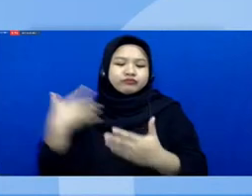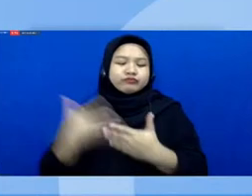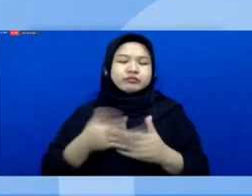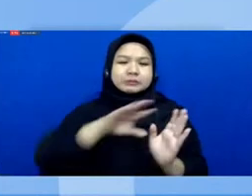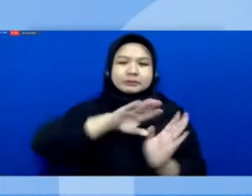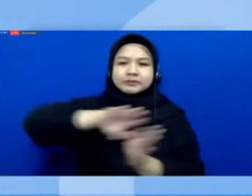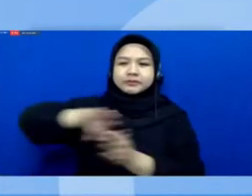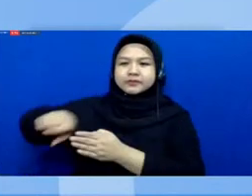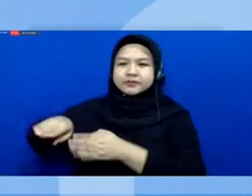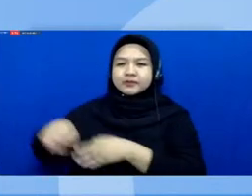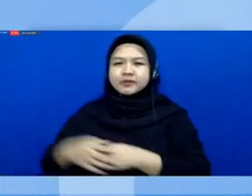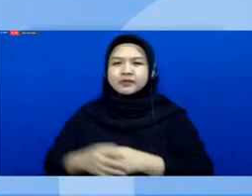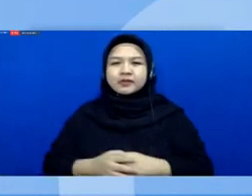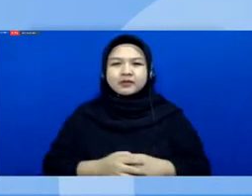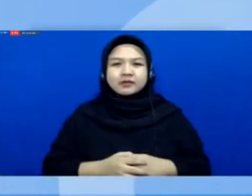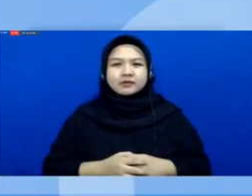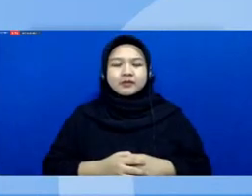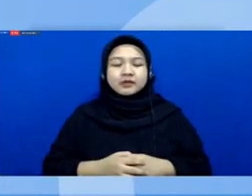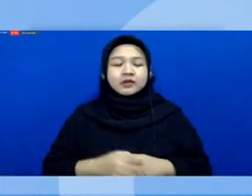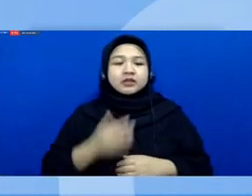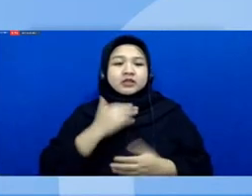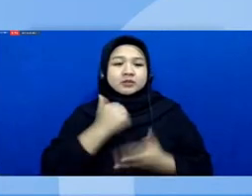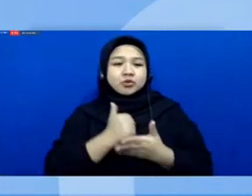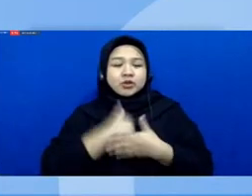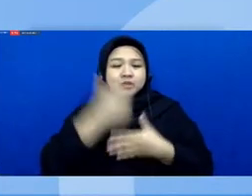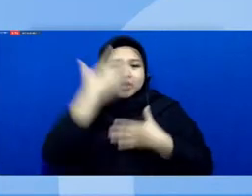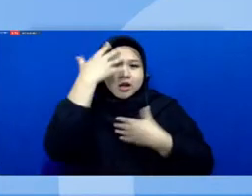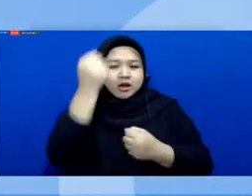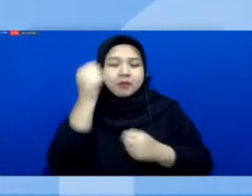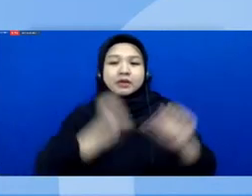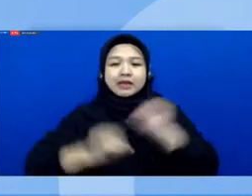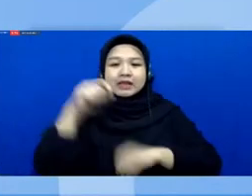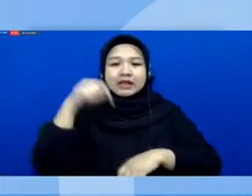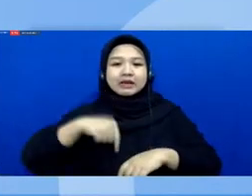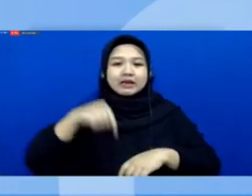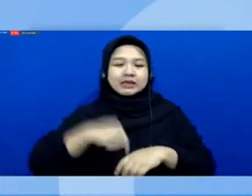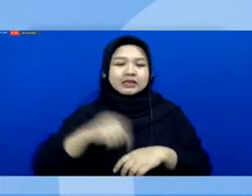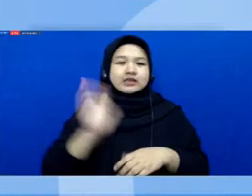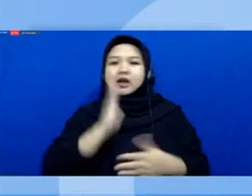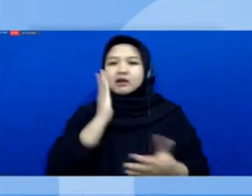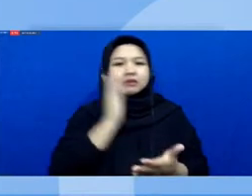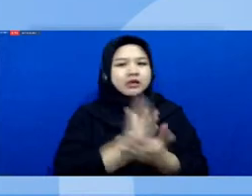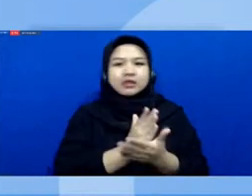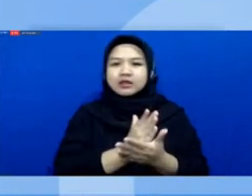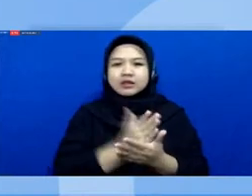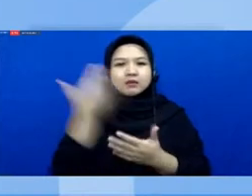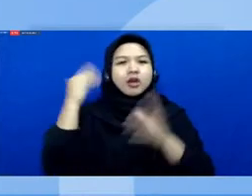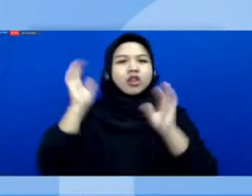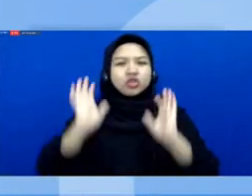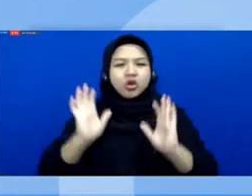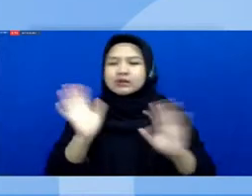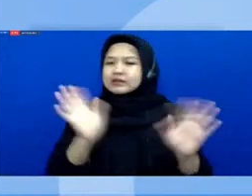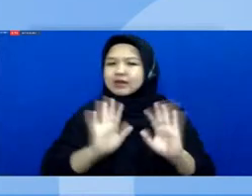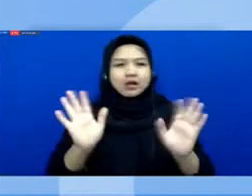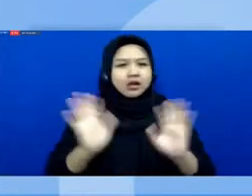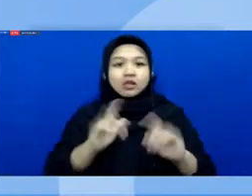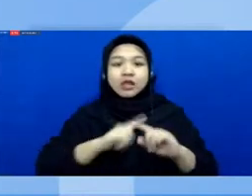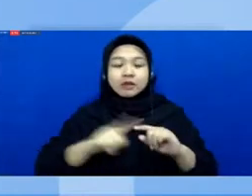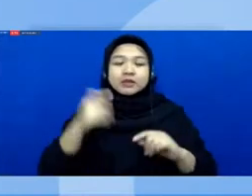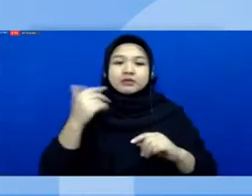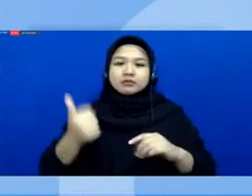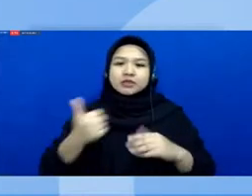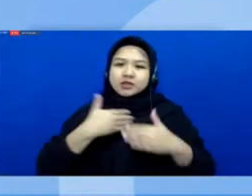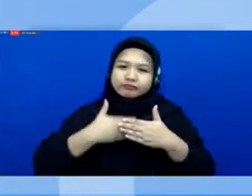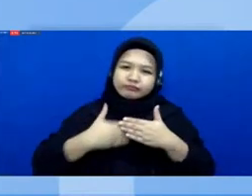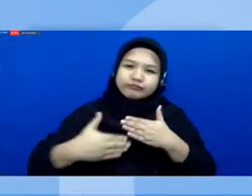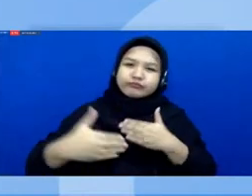Sebenarnya harapan saya kegiatan ini tidak terus kemudian berhenti kemarin saja, tapi ini bisa secara